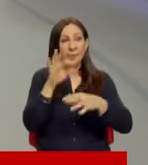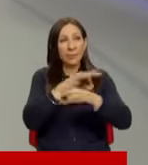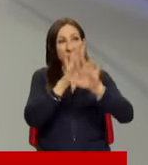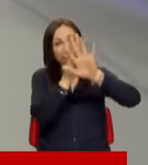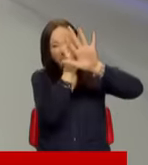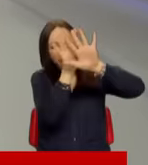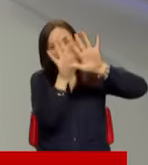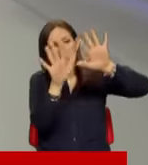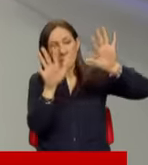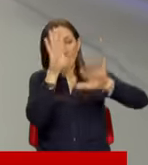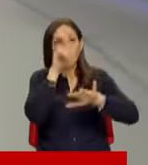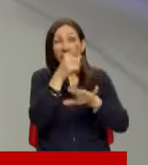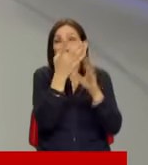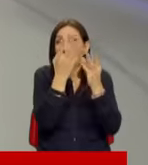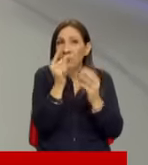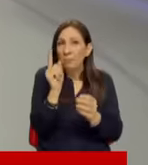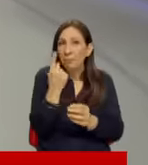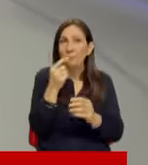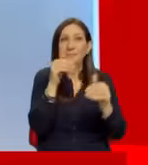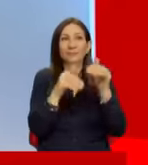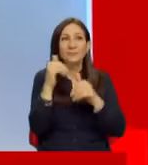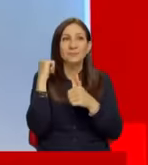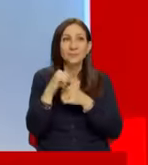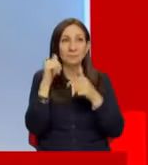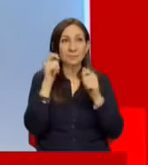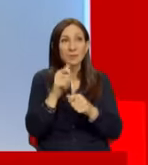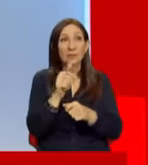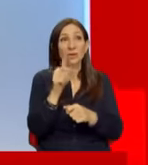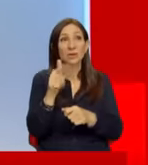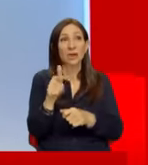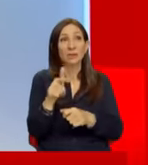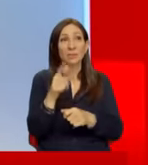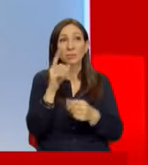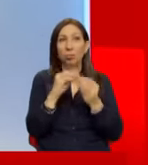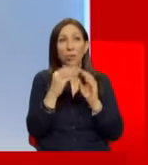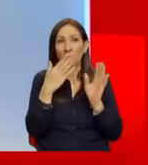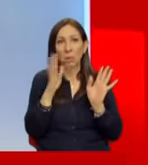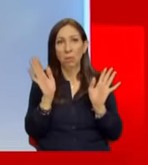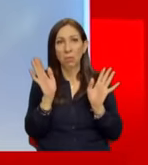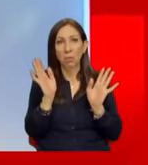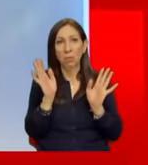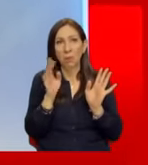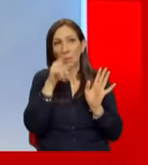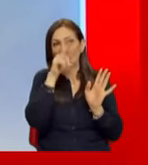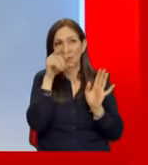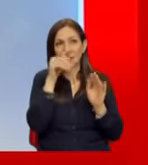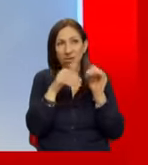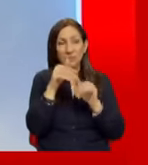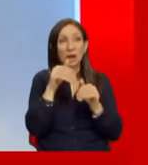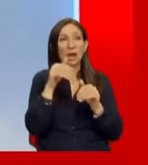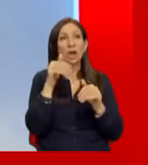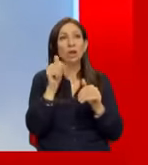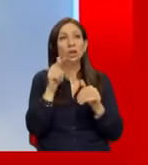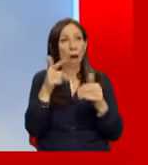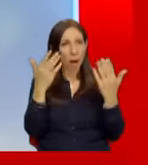olan İstanbul. O da nasıl olduysa bir seçim tekrarı yapıldı. İlçelerde bir problem yoktu. Mart seçimi. Evet, İlçeler